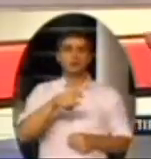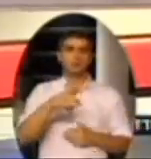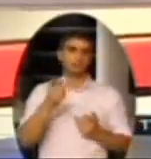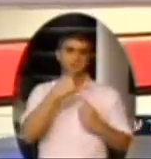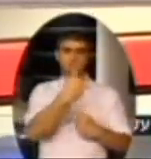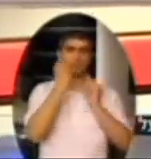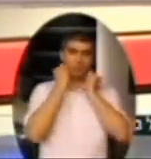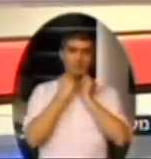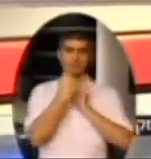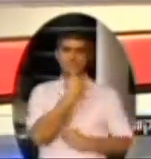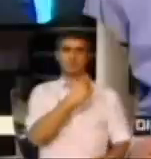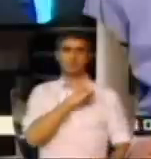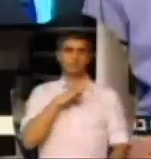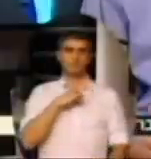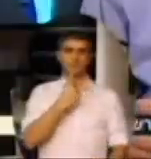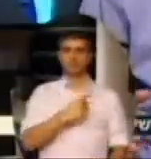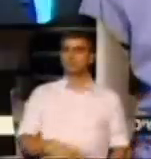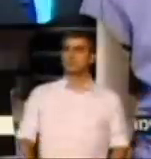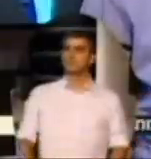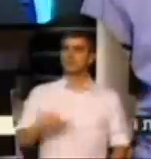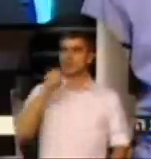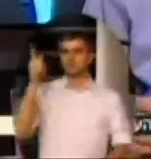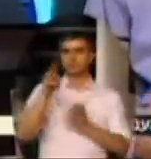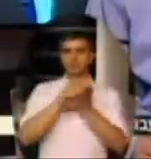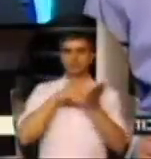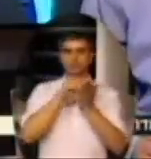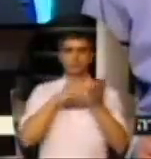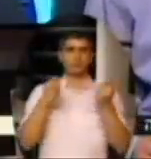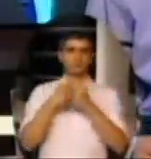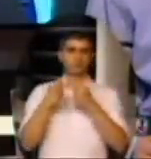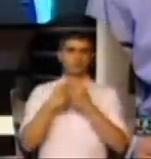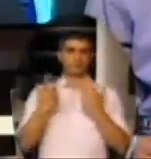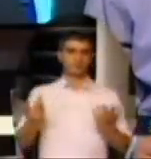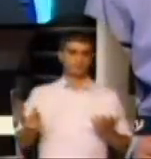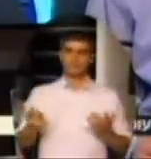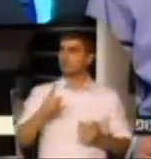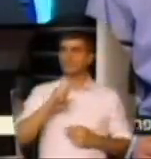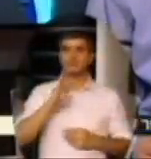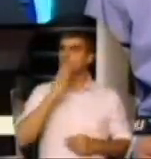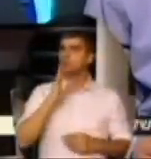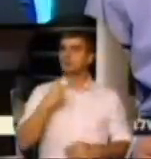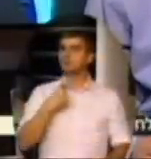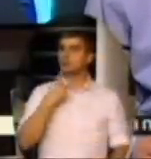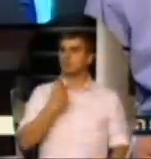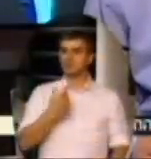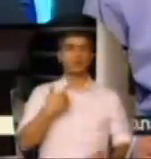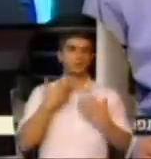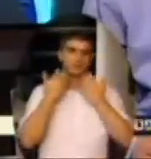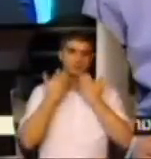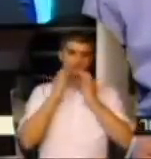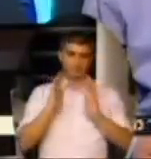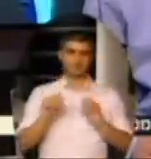יהיה ליברמן קודם כל זאת רשימה משותפת א זה לא סותר את מה שאני אמרתי אני אני